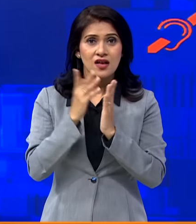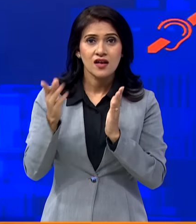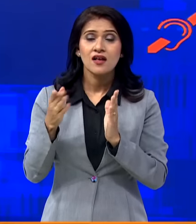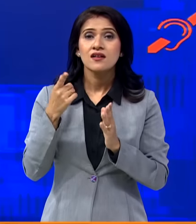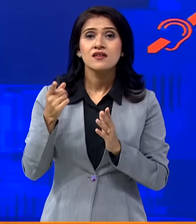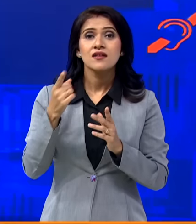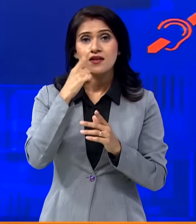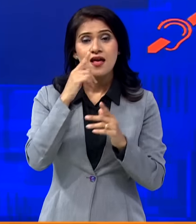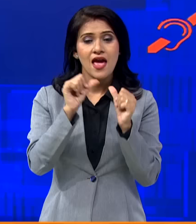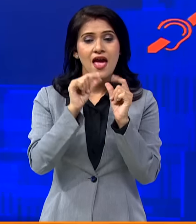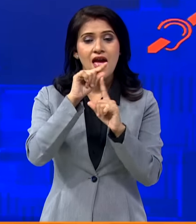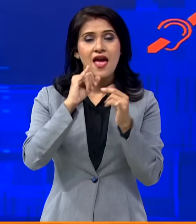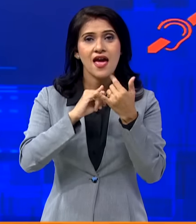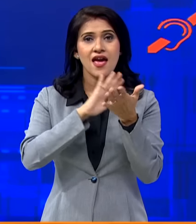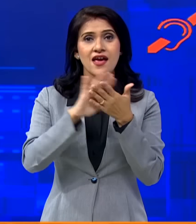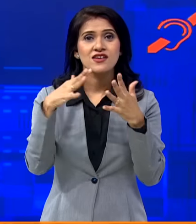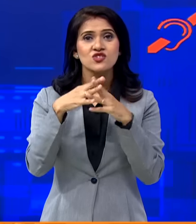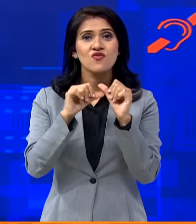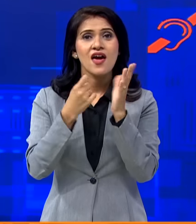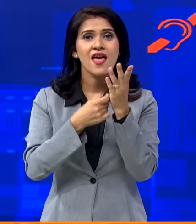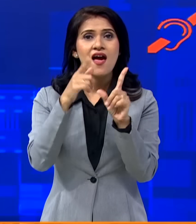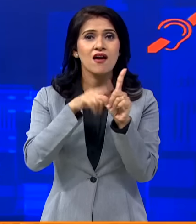ऐश्वर्या राज नाचती हुई दिखाई दी